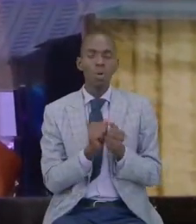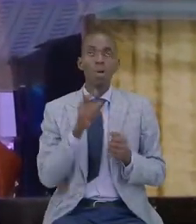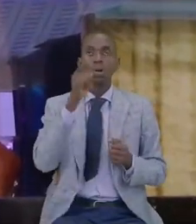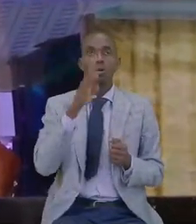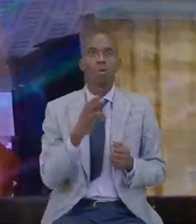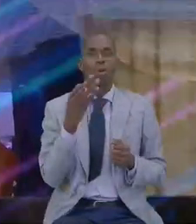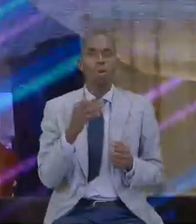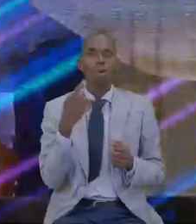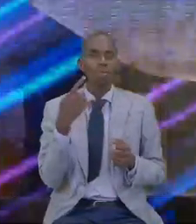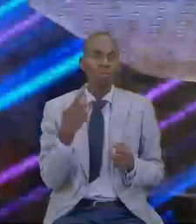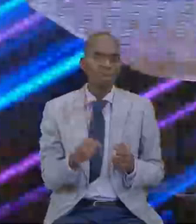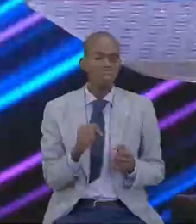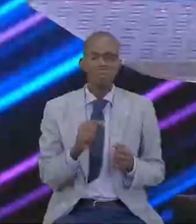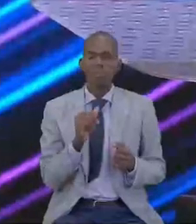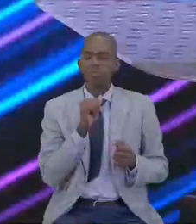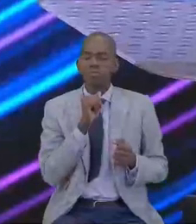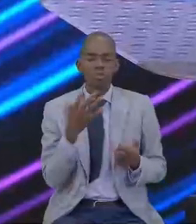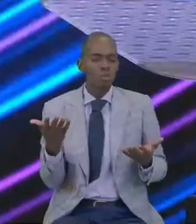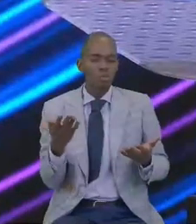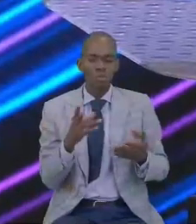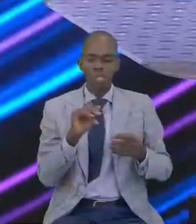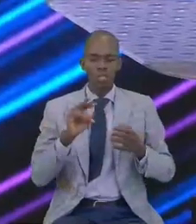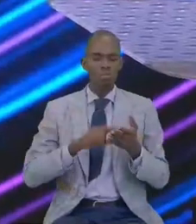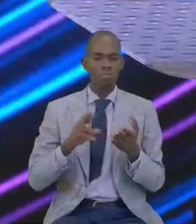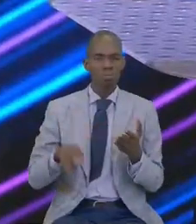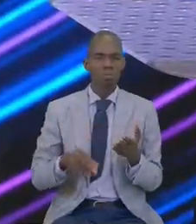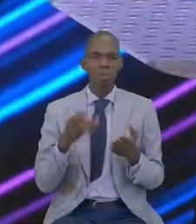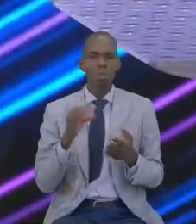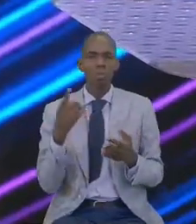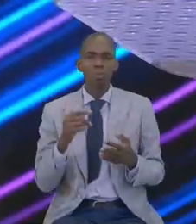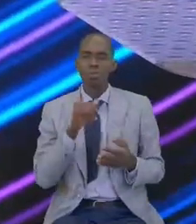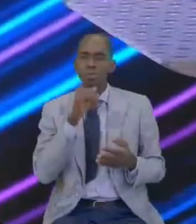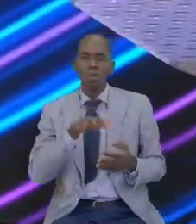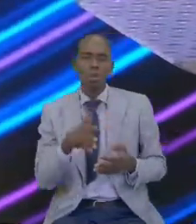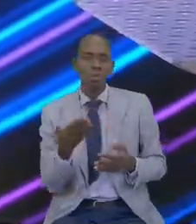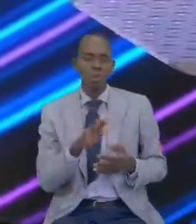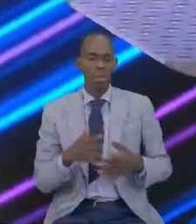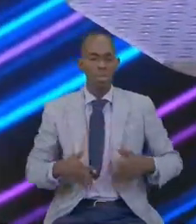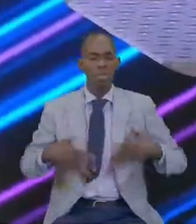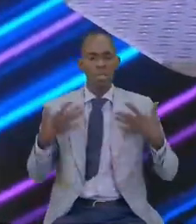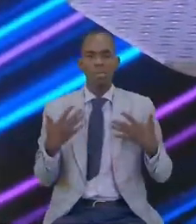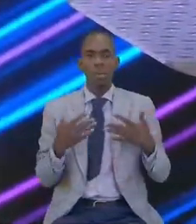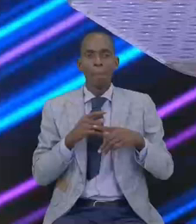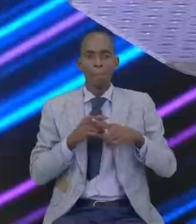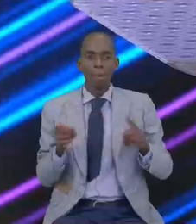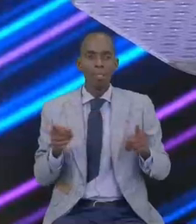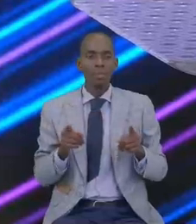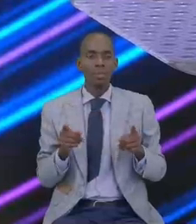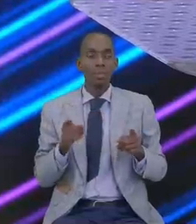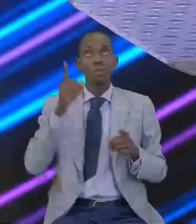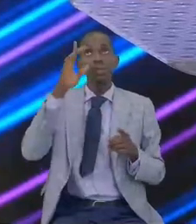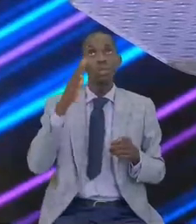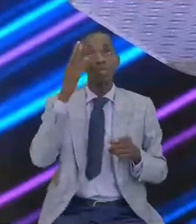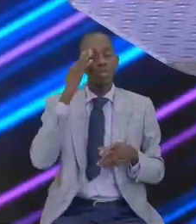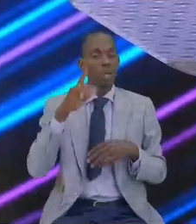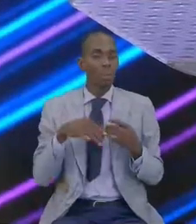non compromettante. Ça, c'est la conséquence de la vie non compromettante. Le Seigneur le savait et le